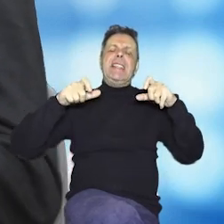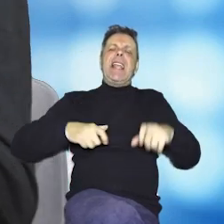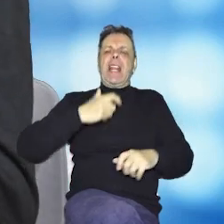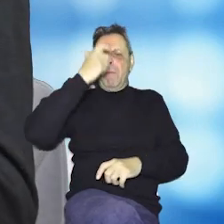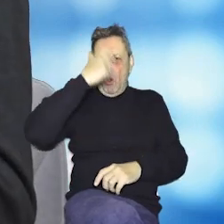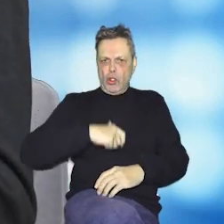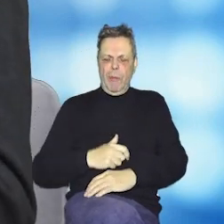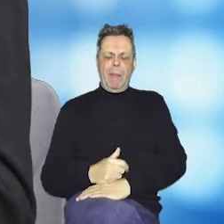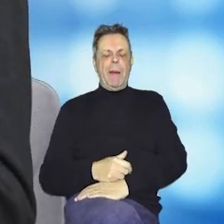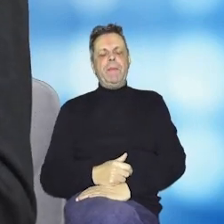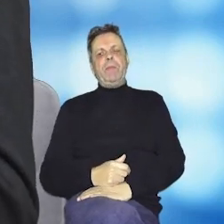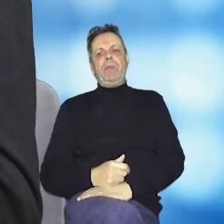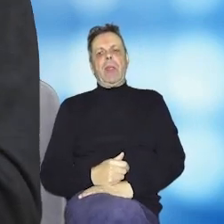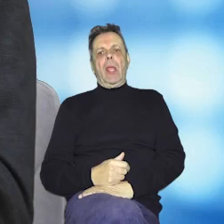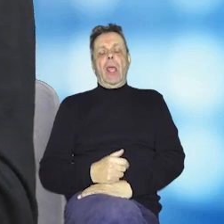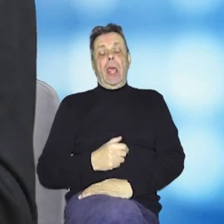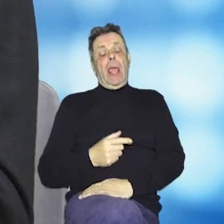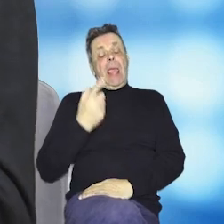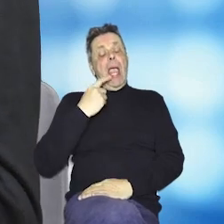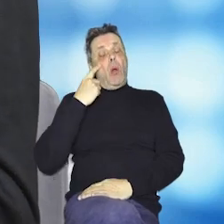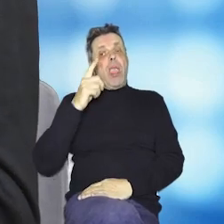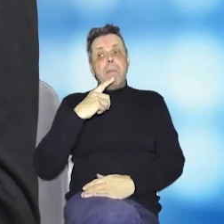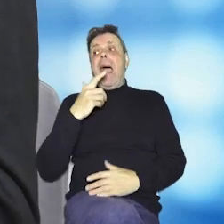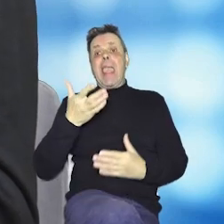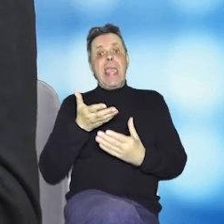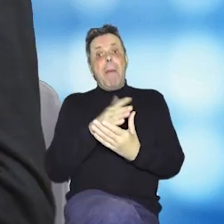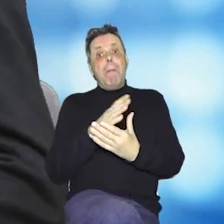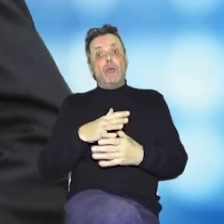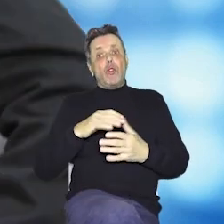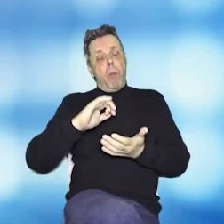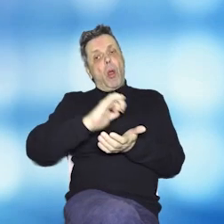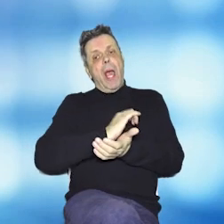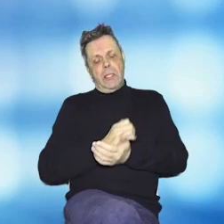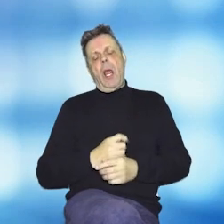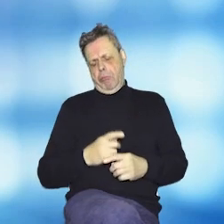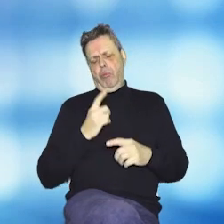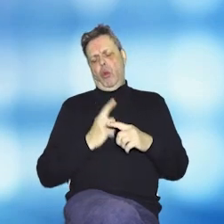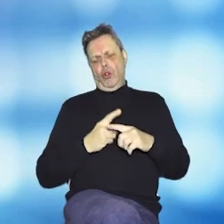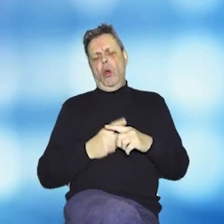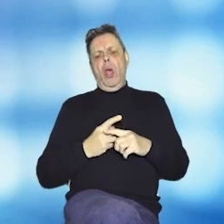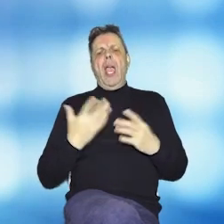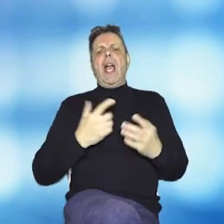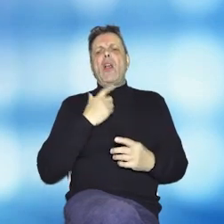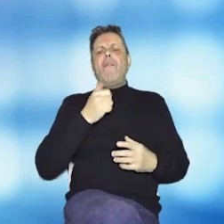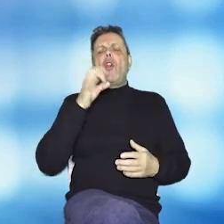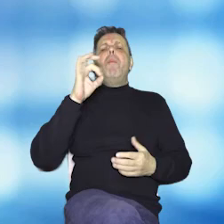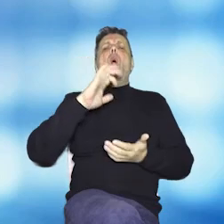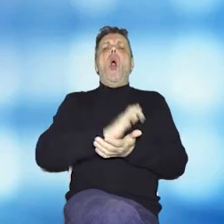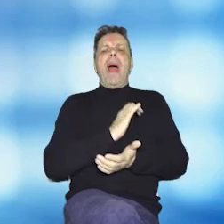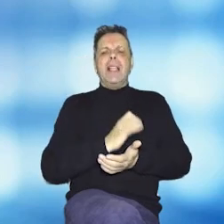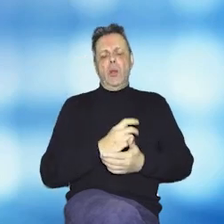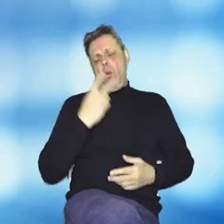rečeno prema starijim osobama, iako ima i međusobnog nasilja, nije li tako? Apsolutno. Kad govorimo o